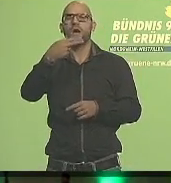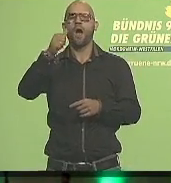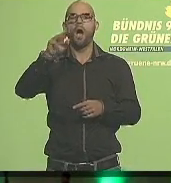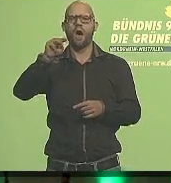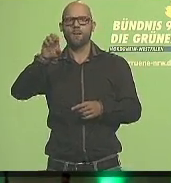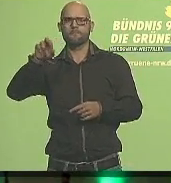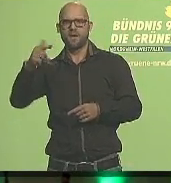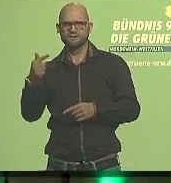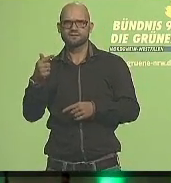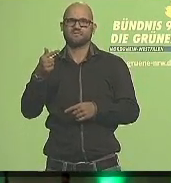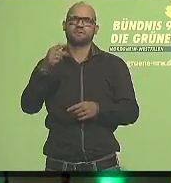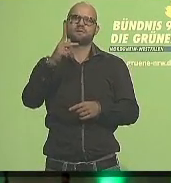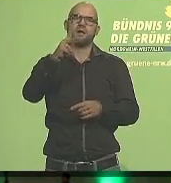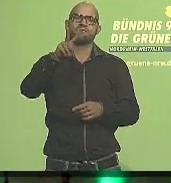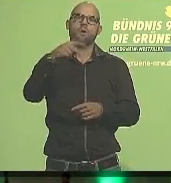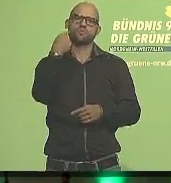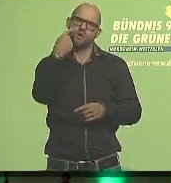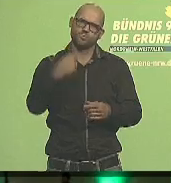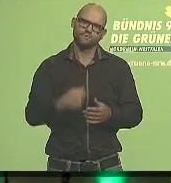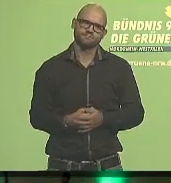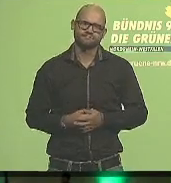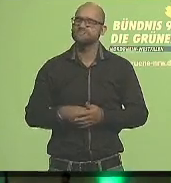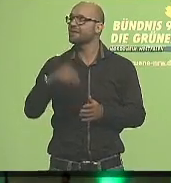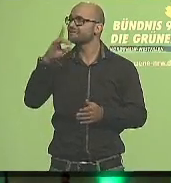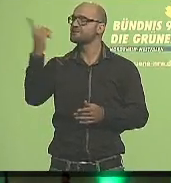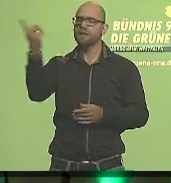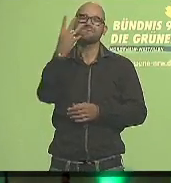Dortmund. Diana, du hast 4 Minuten.